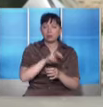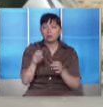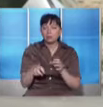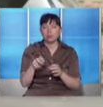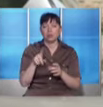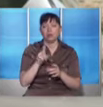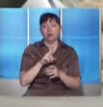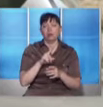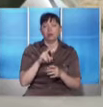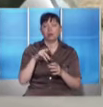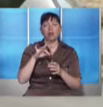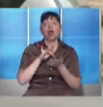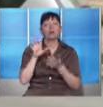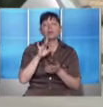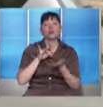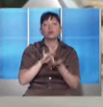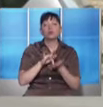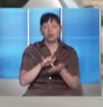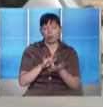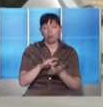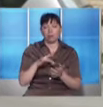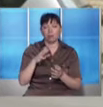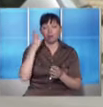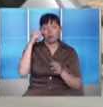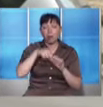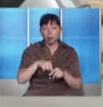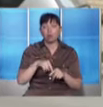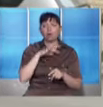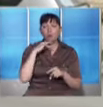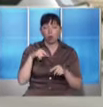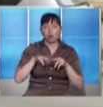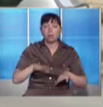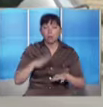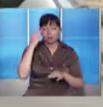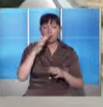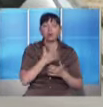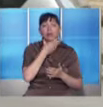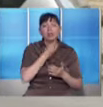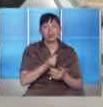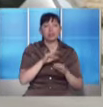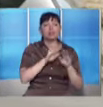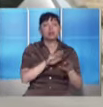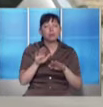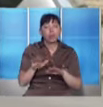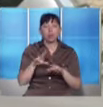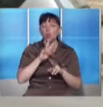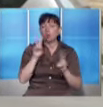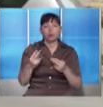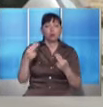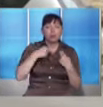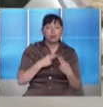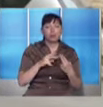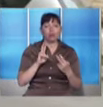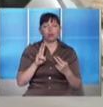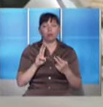țară primitoare, avem locuri frumoase de vizitat. Dar până acum nu s-a făcut practic nimic concret